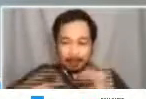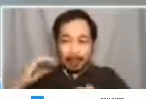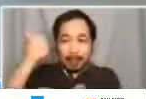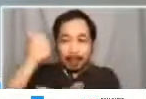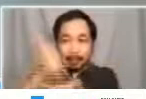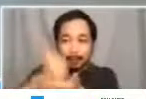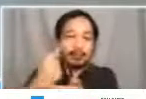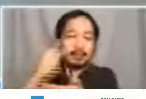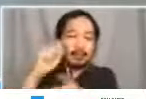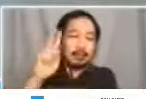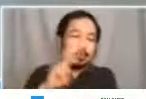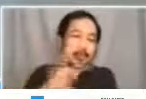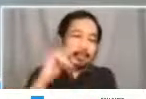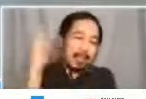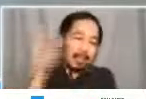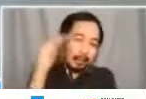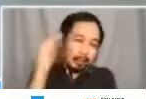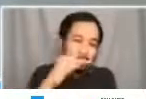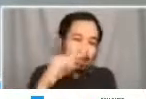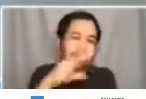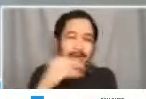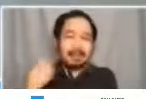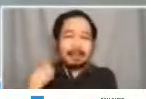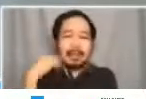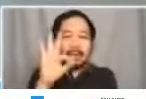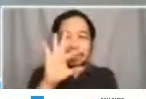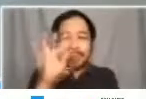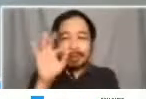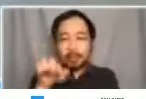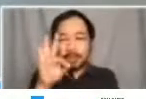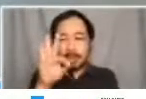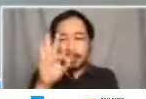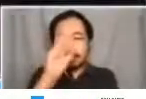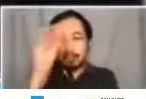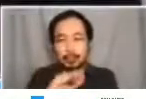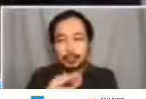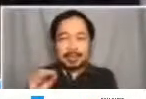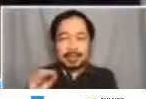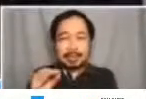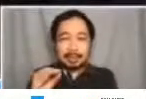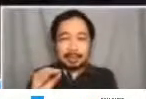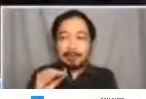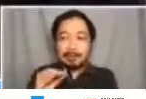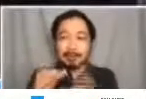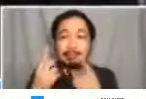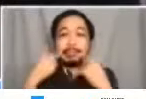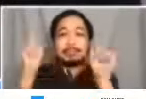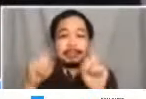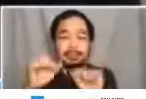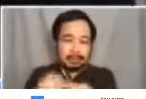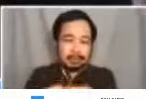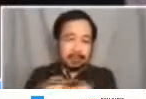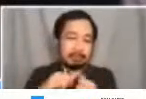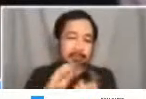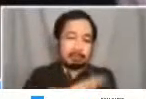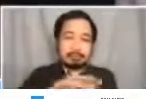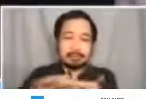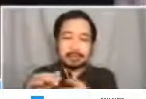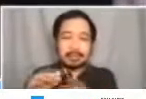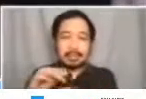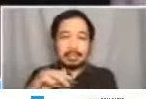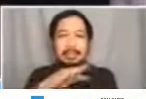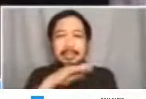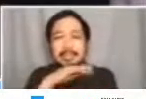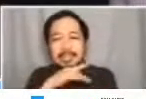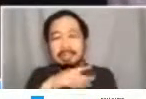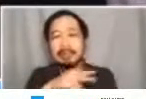tayo bago mag-board ng ating mga flights. Sa mga kanseladong flights simula nung March,